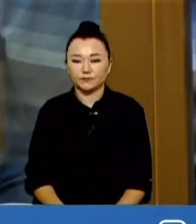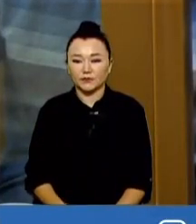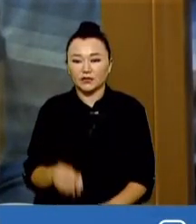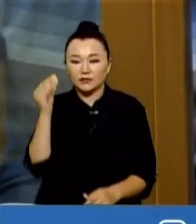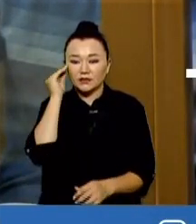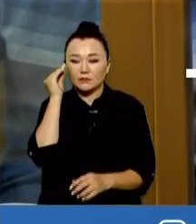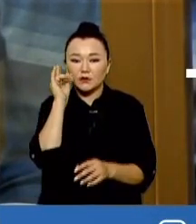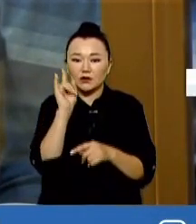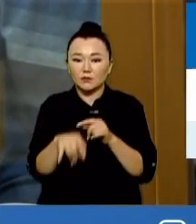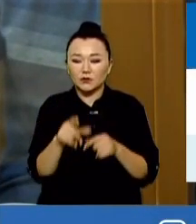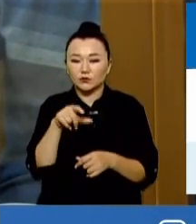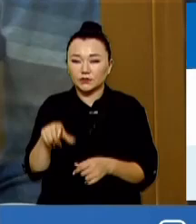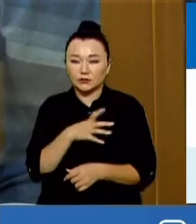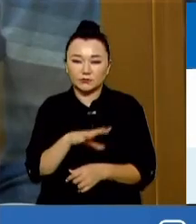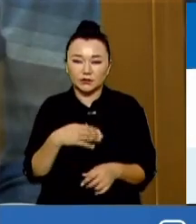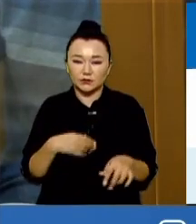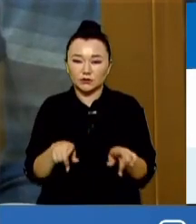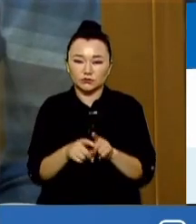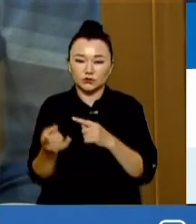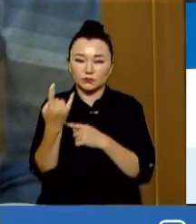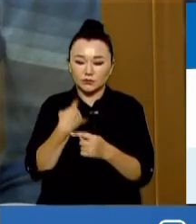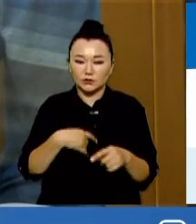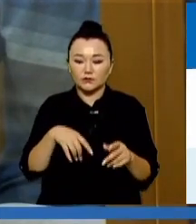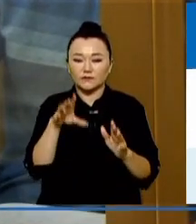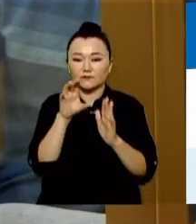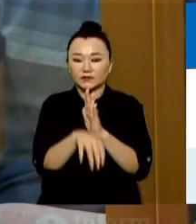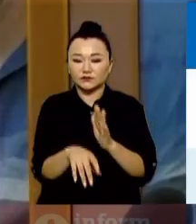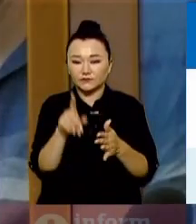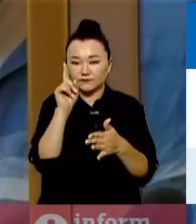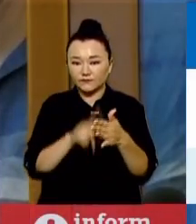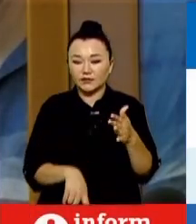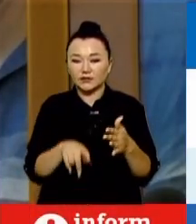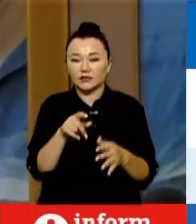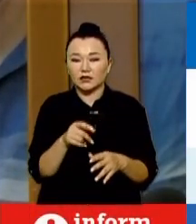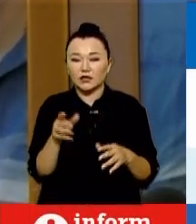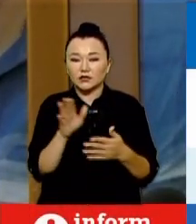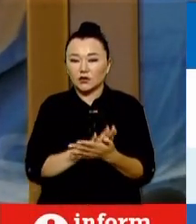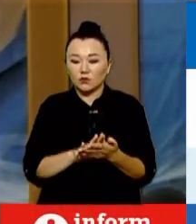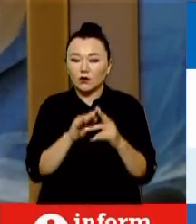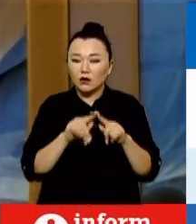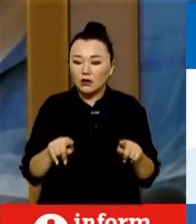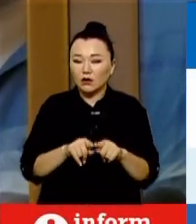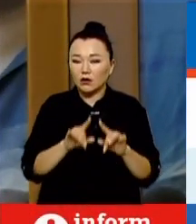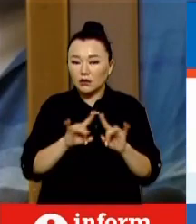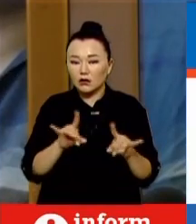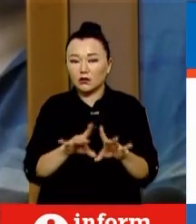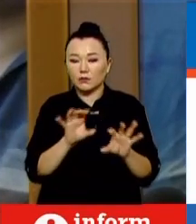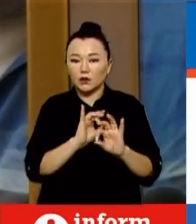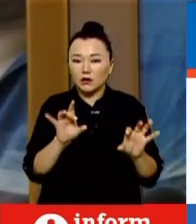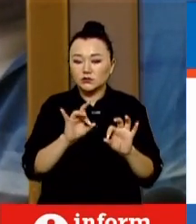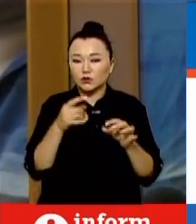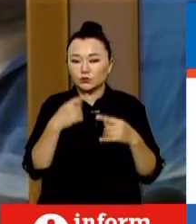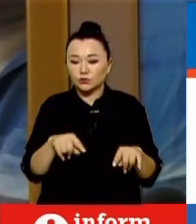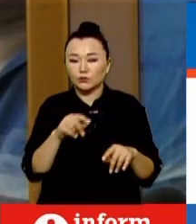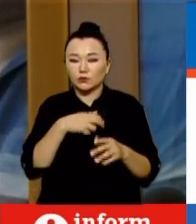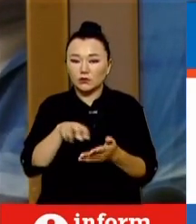Намерения обманывать людей не было. Я такой же обманутый вкладчик, верила в проект. Никакой агитации, рекламы, презентации и других действий по